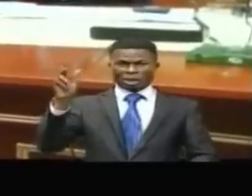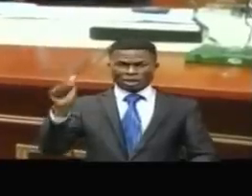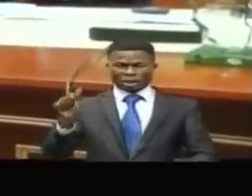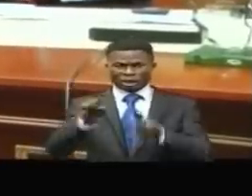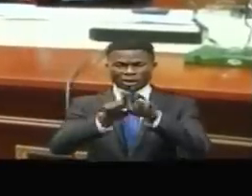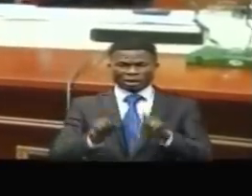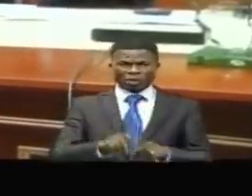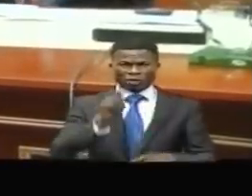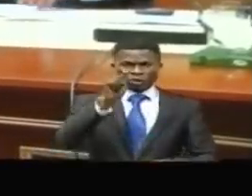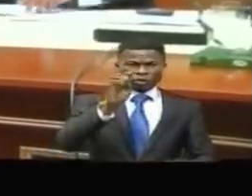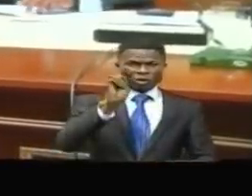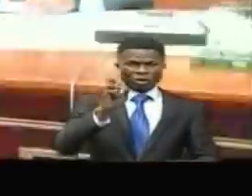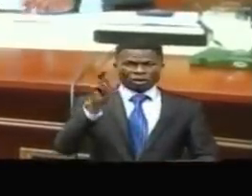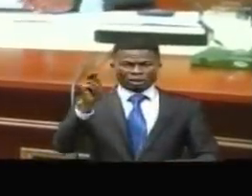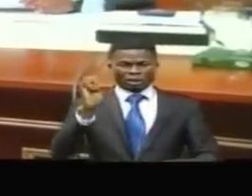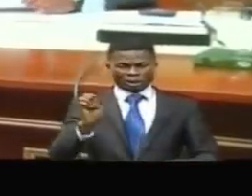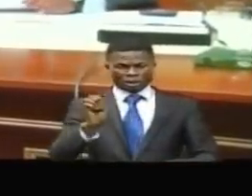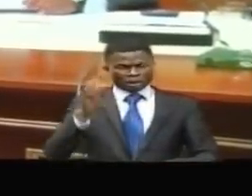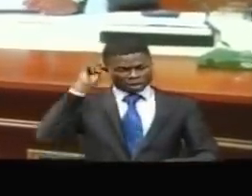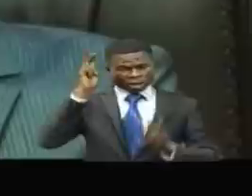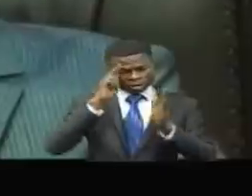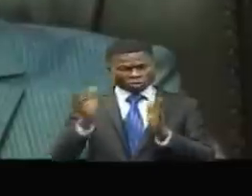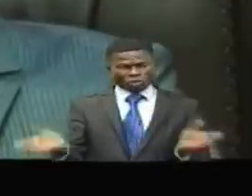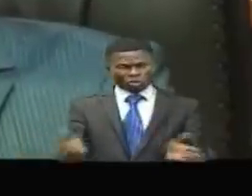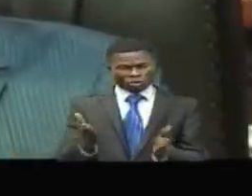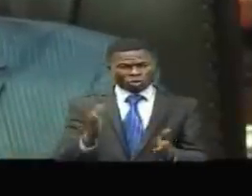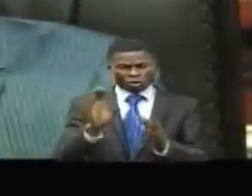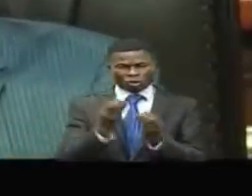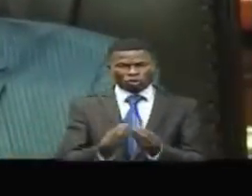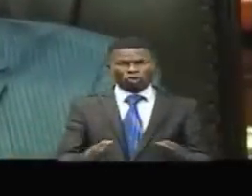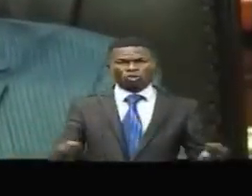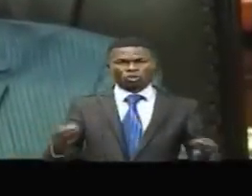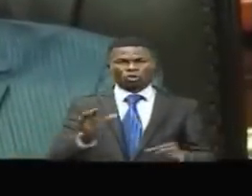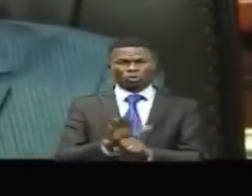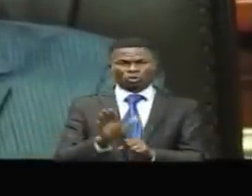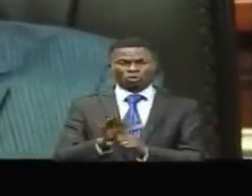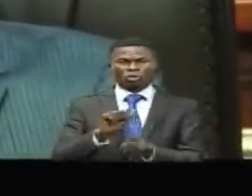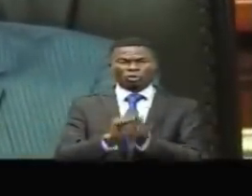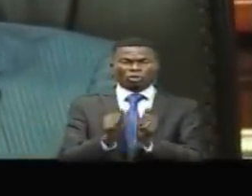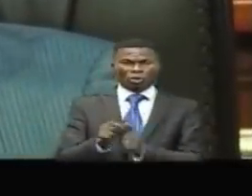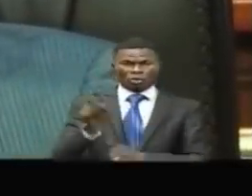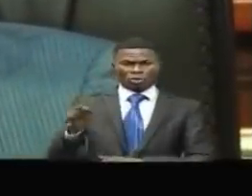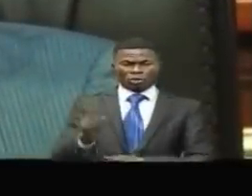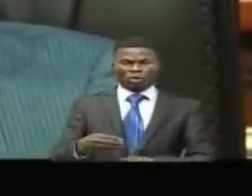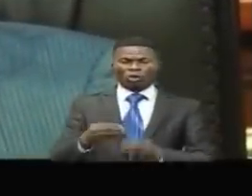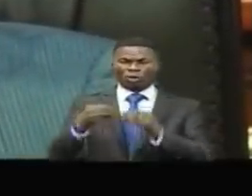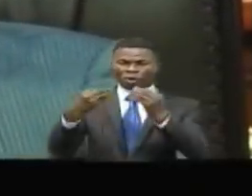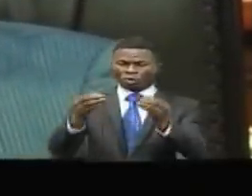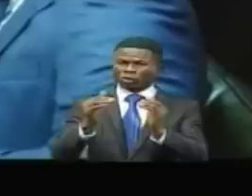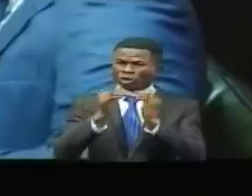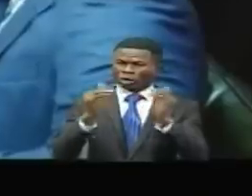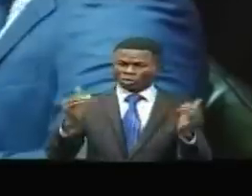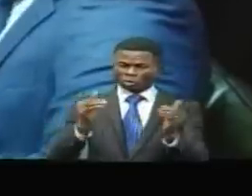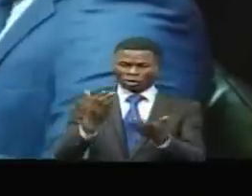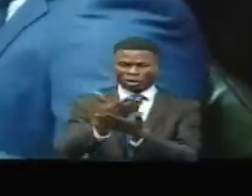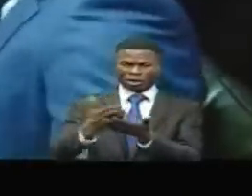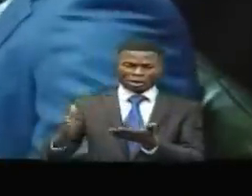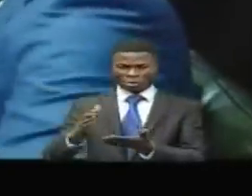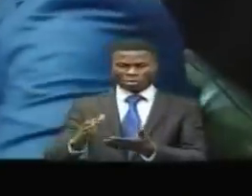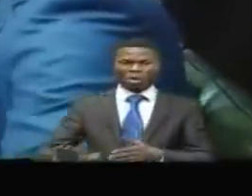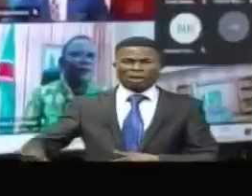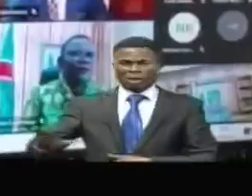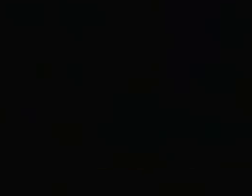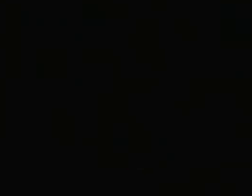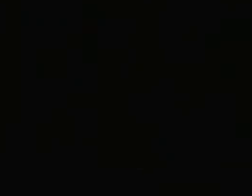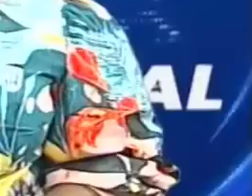gouvernement a aussi été encouragé à prendre rapidement les mesures qui s'imposent pour amener la sérénité dans cette partie du